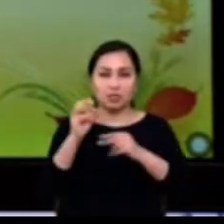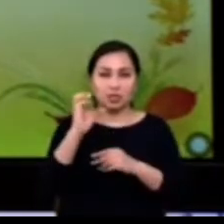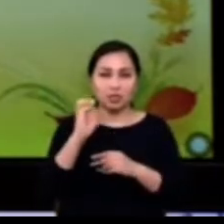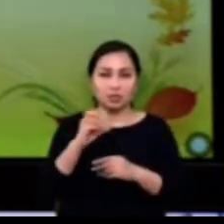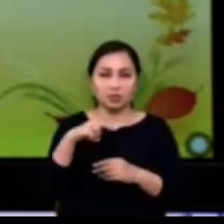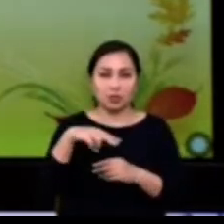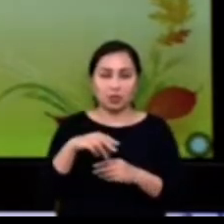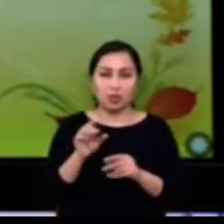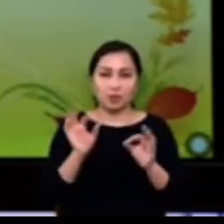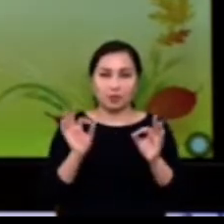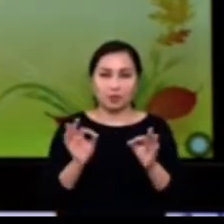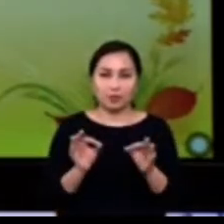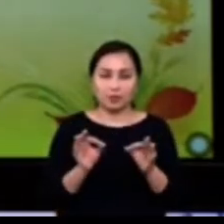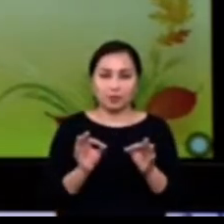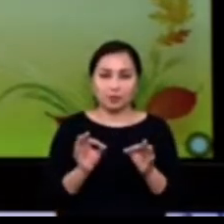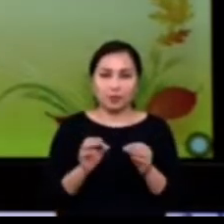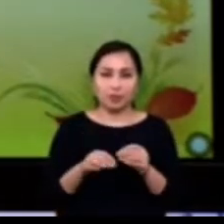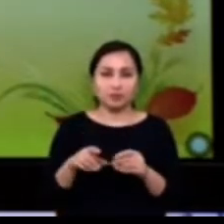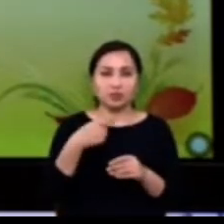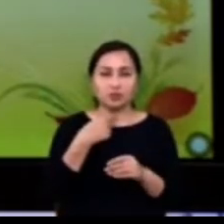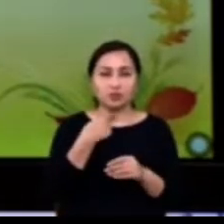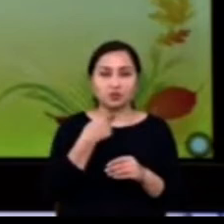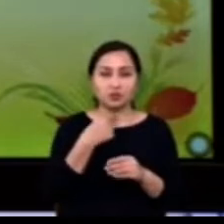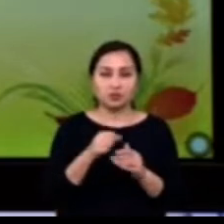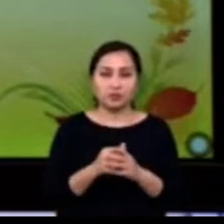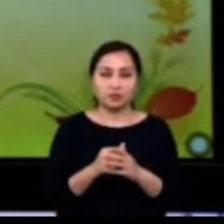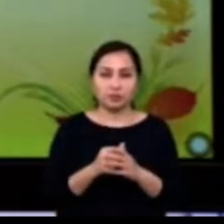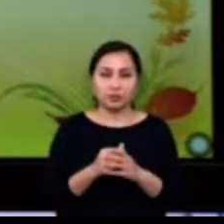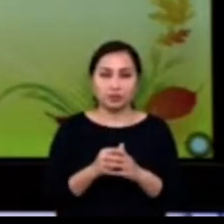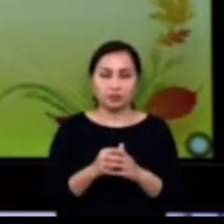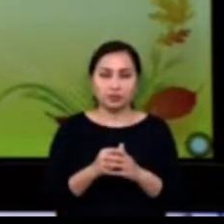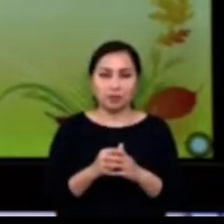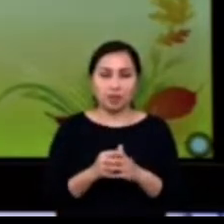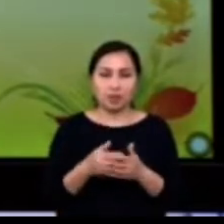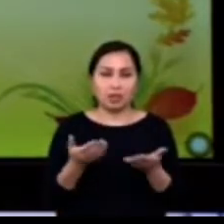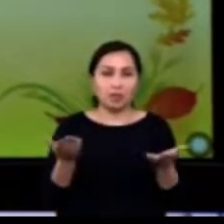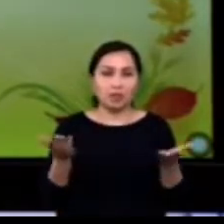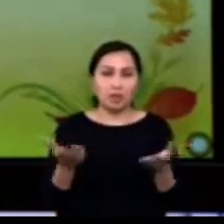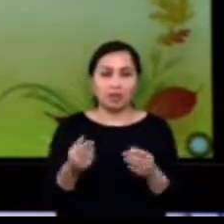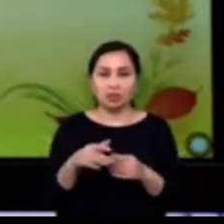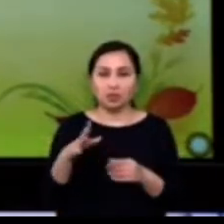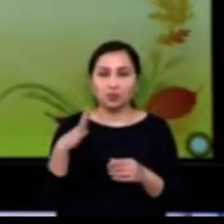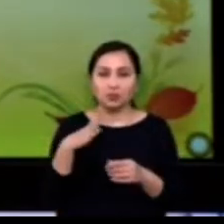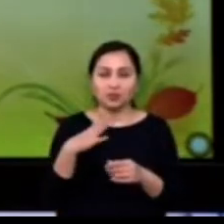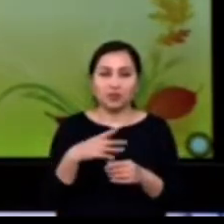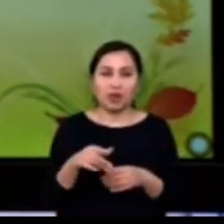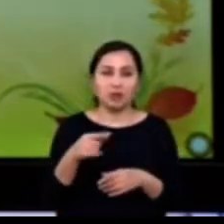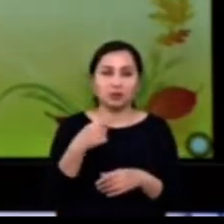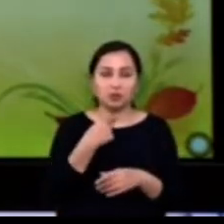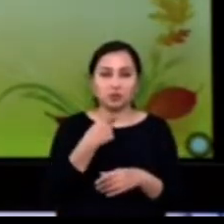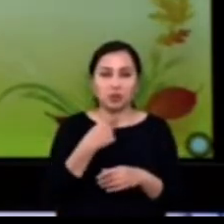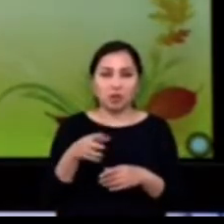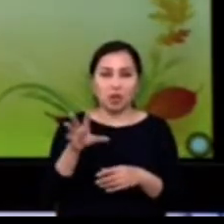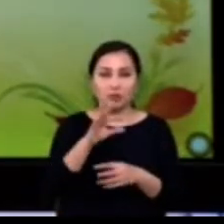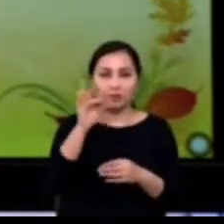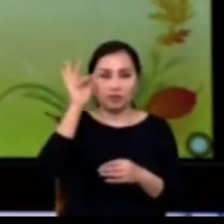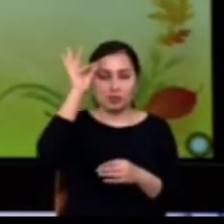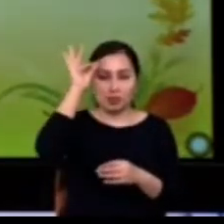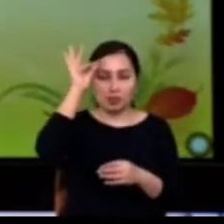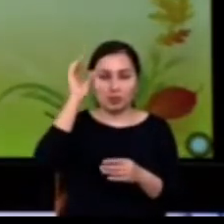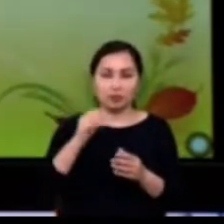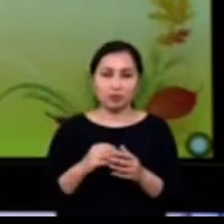ребятки? Правильно, из звуков. А какие бывают звуки?